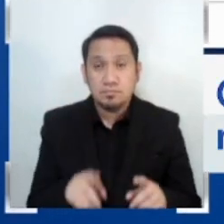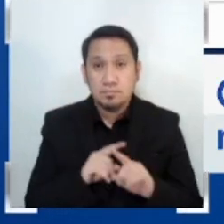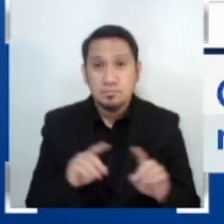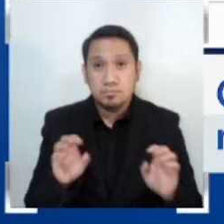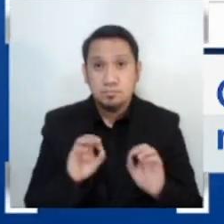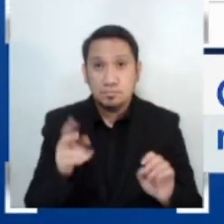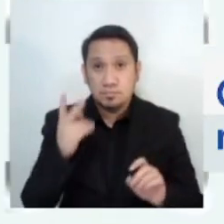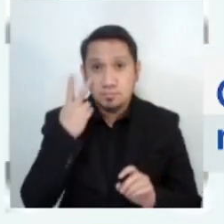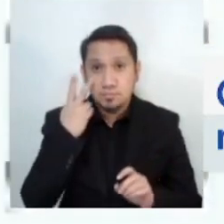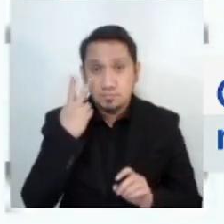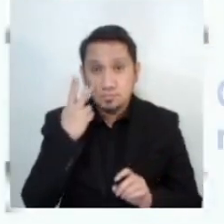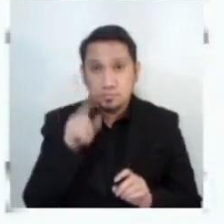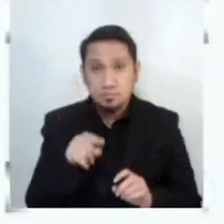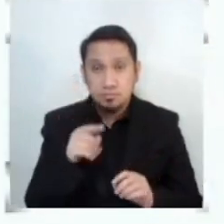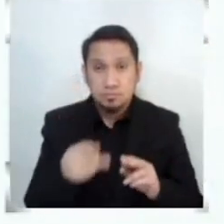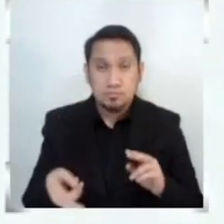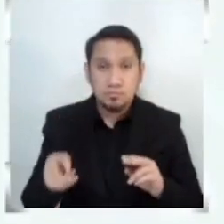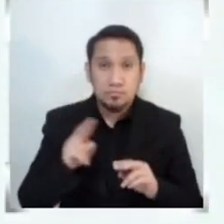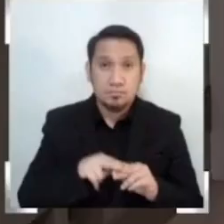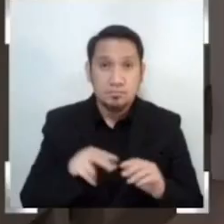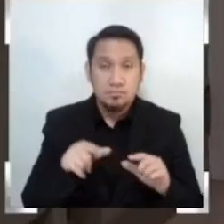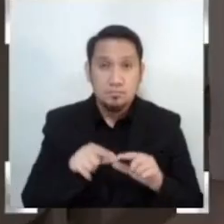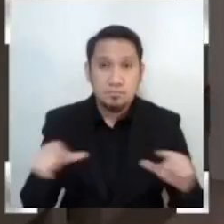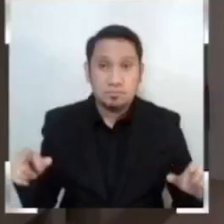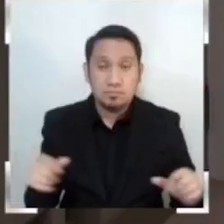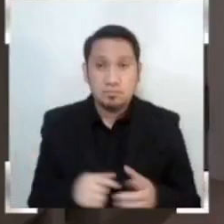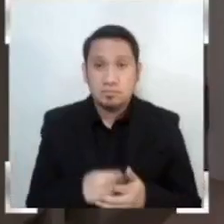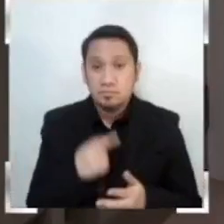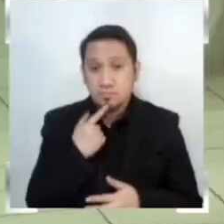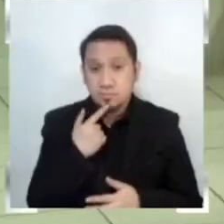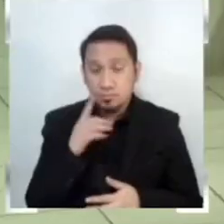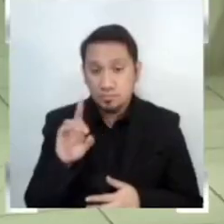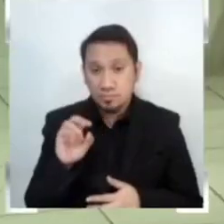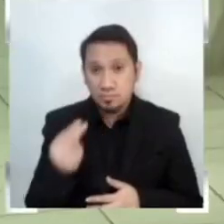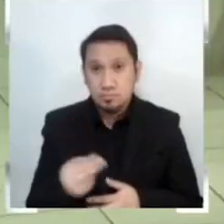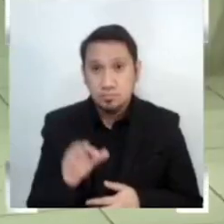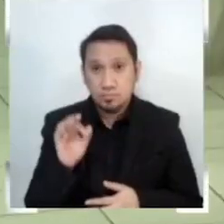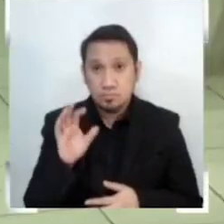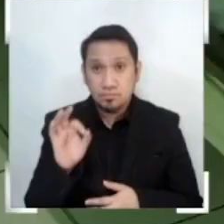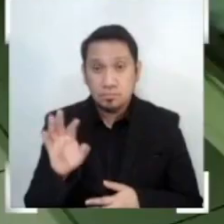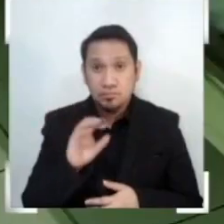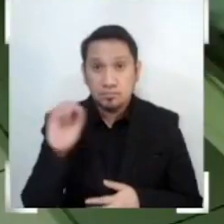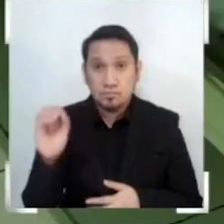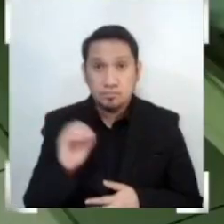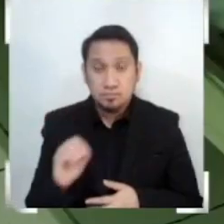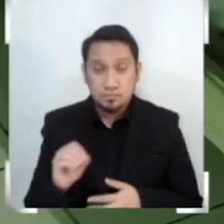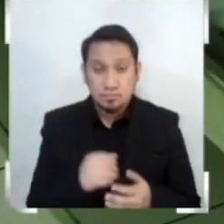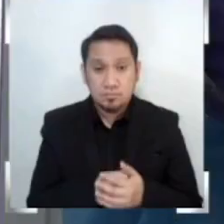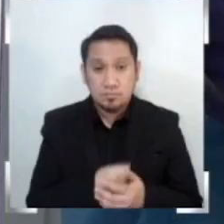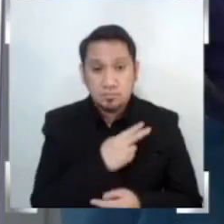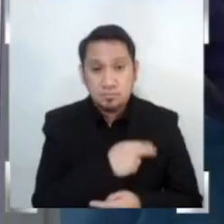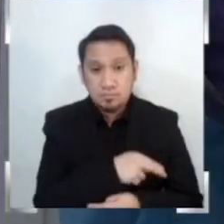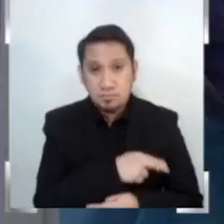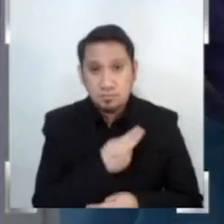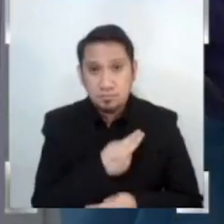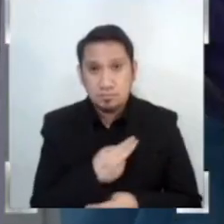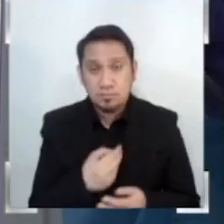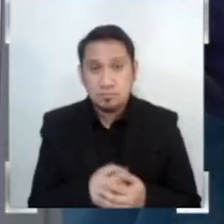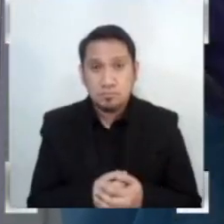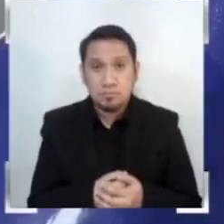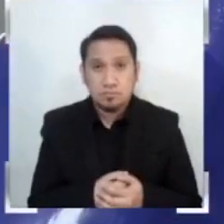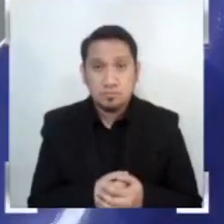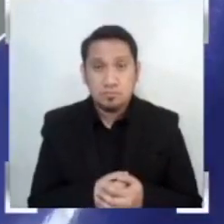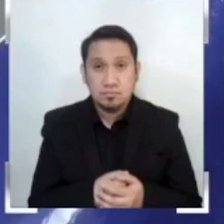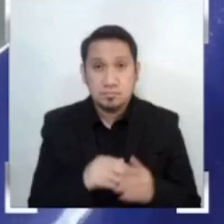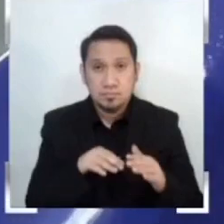para magtaas ng alert level. Ayon sa DOH, nasa 19% lang ang hospital at health facility utilization